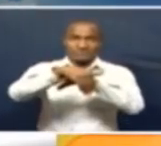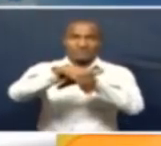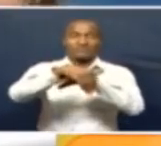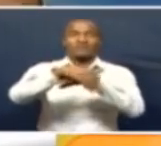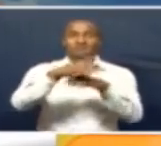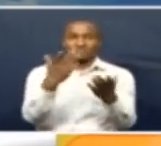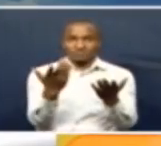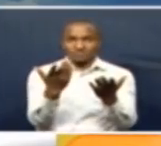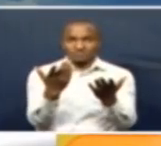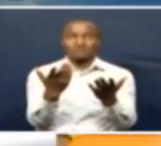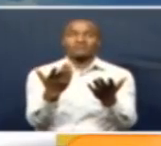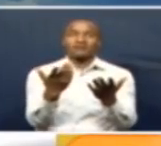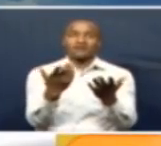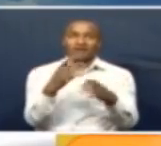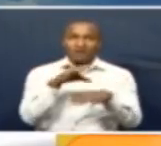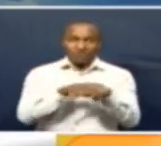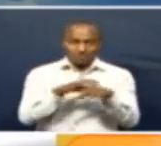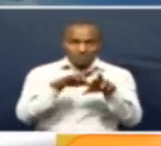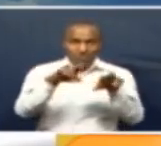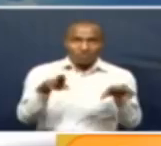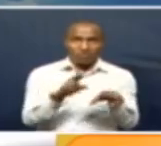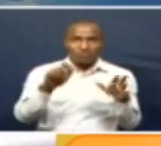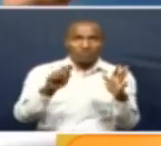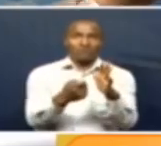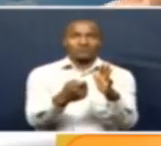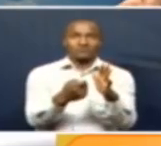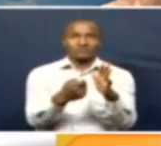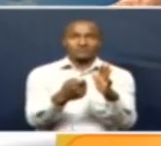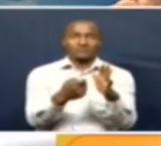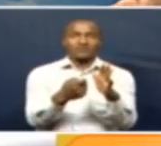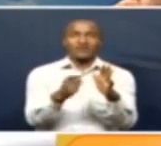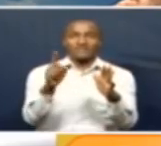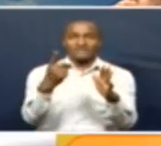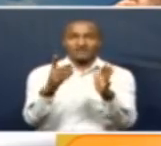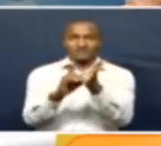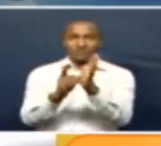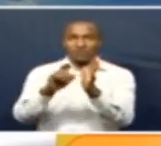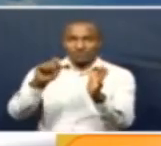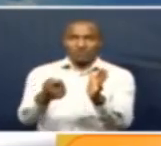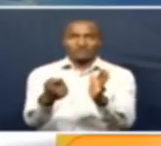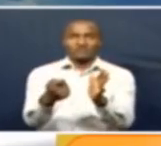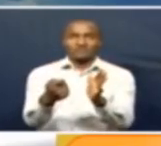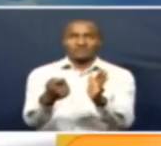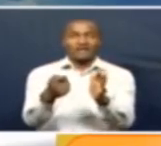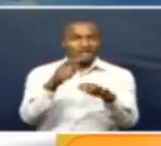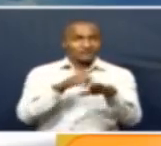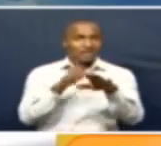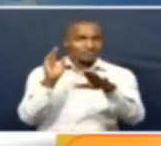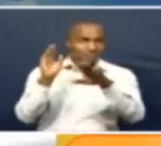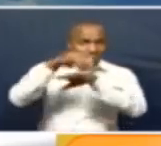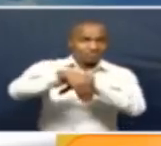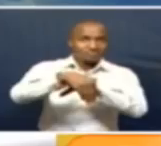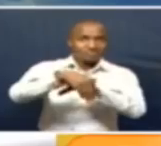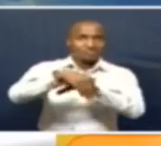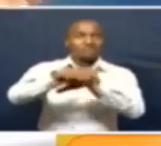cement, niliingia nikapata rumu ya nyuma imefungwa, mlango wa kwanza umefungwa na kufuli. Lakini vile niliingia to